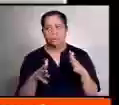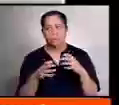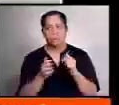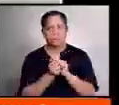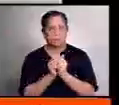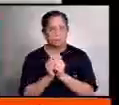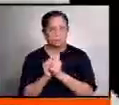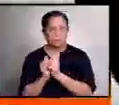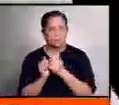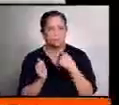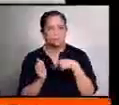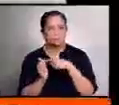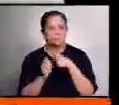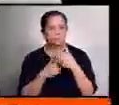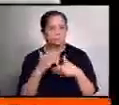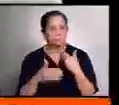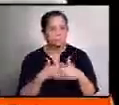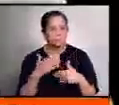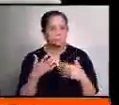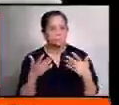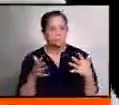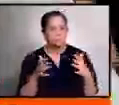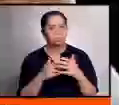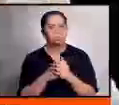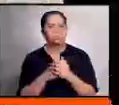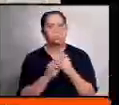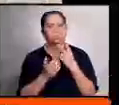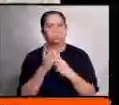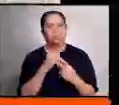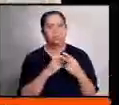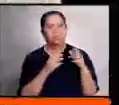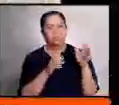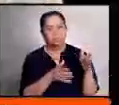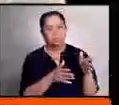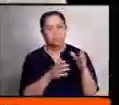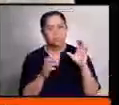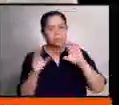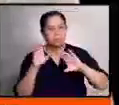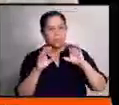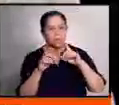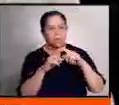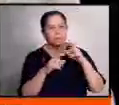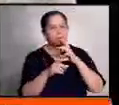of adjustments in our operations, both physical and chemical